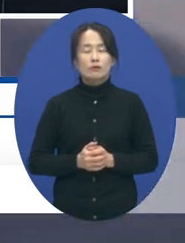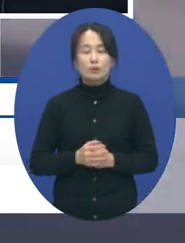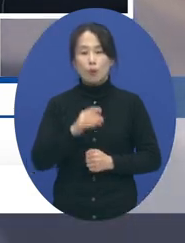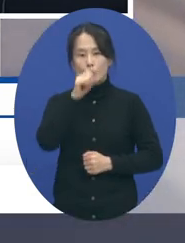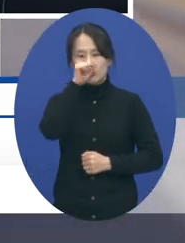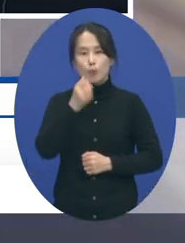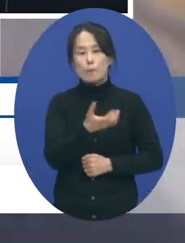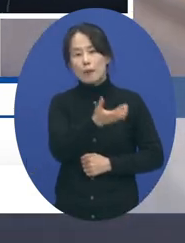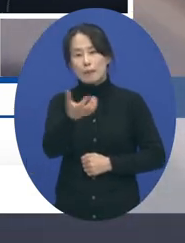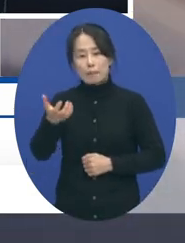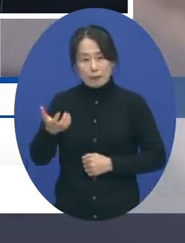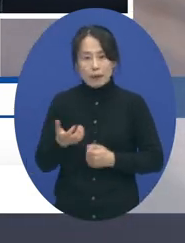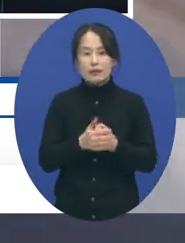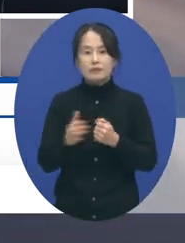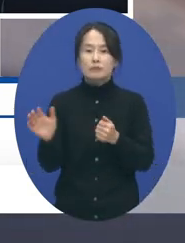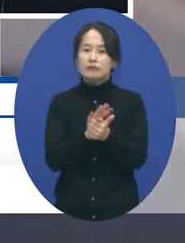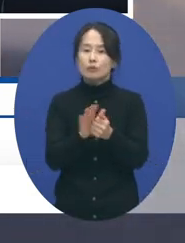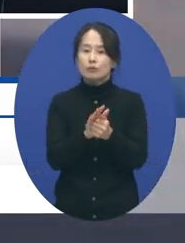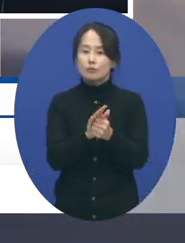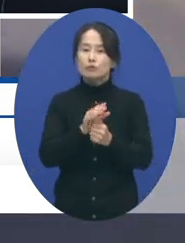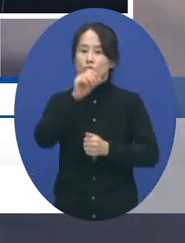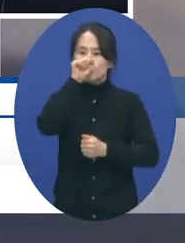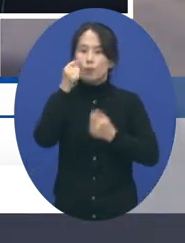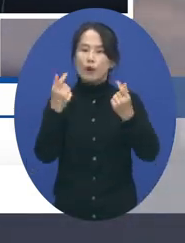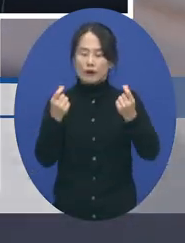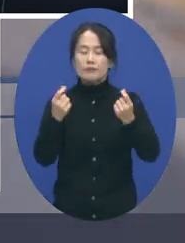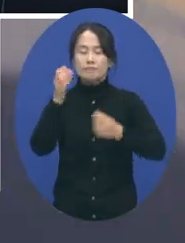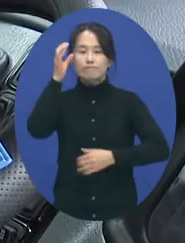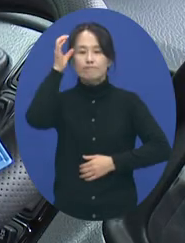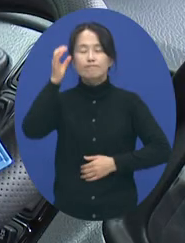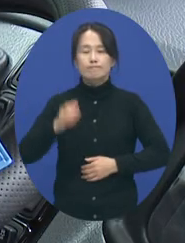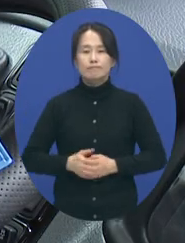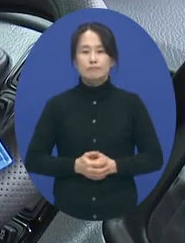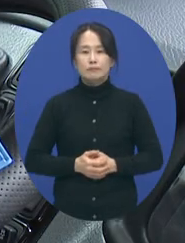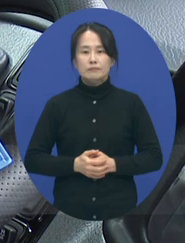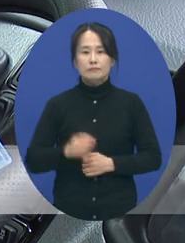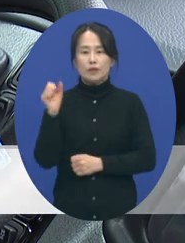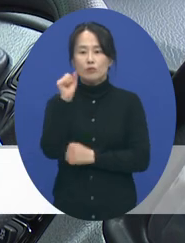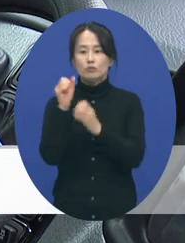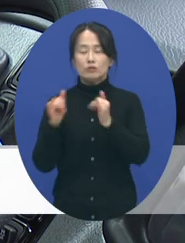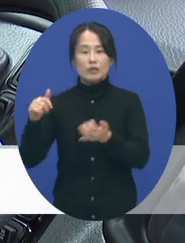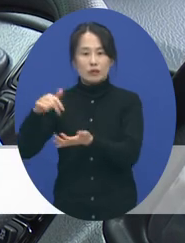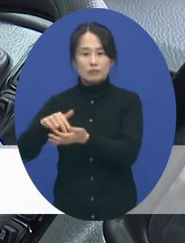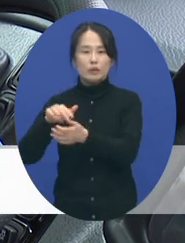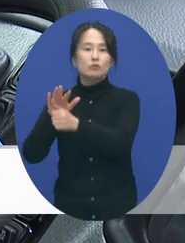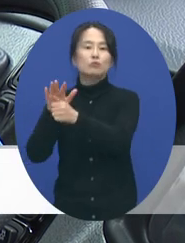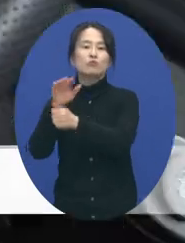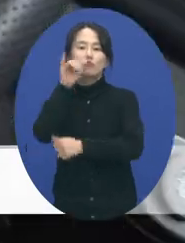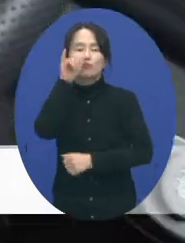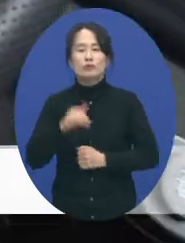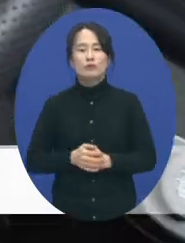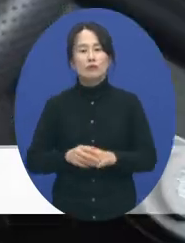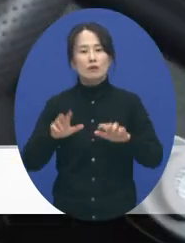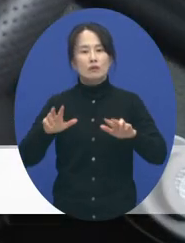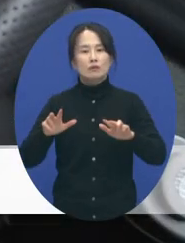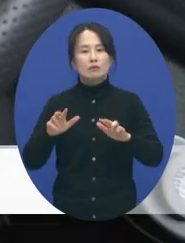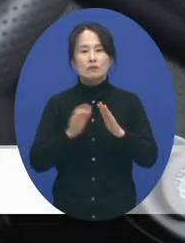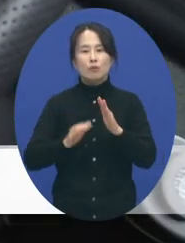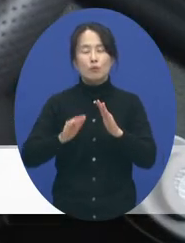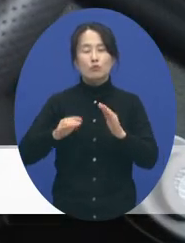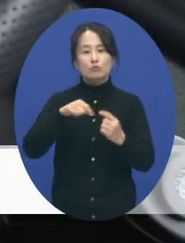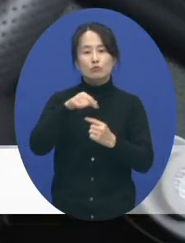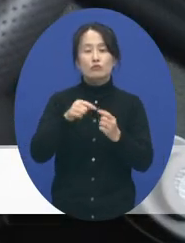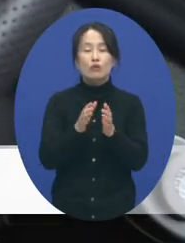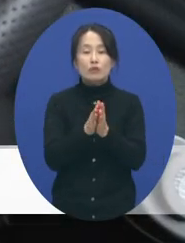선순환으로 인해서 서비스도 굉장히 좋아진다고 볼 수가 있죠. 운전자 처우도 개선했습니다. 현재 준공영제 시행